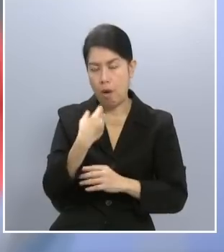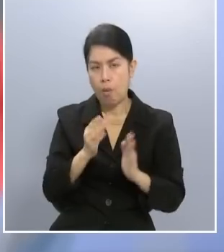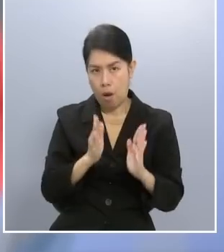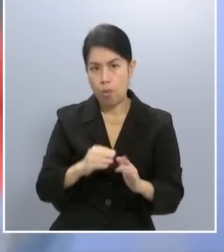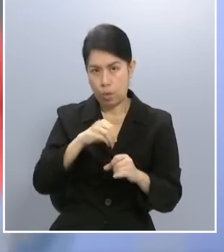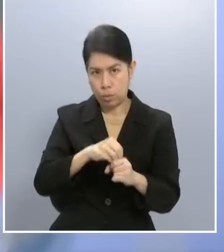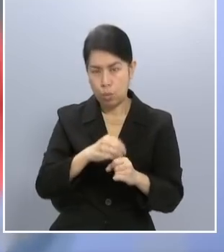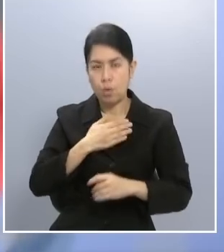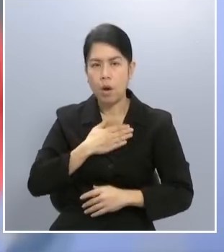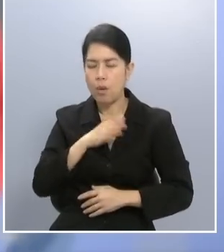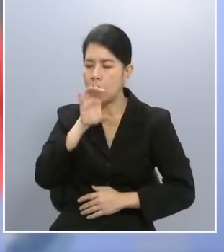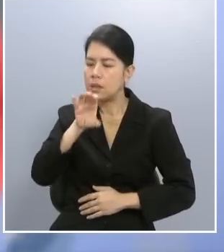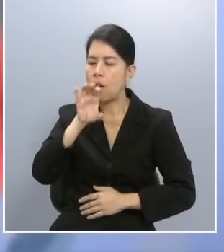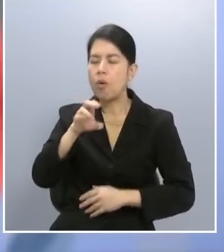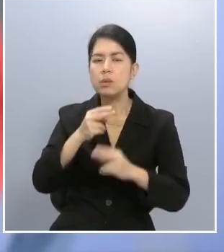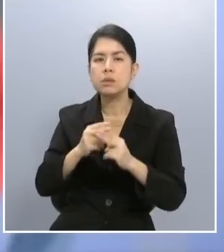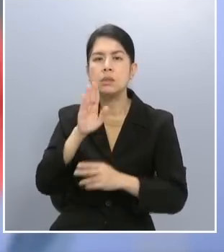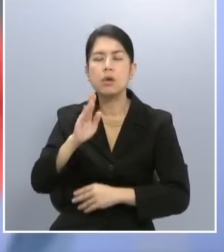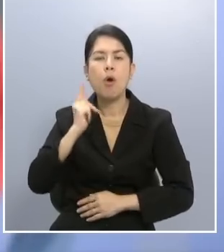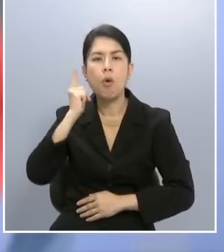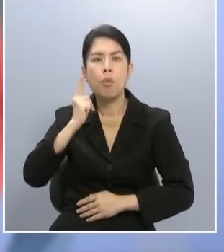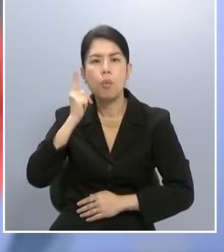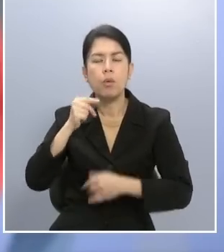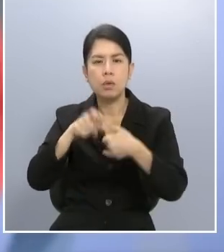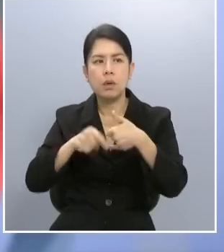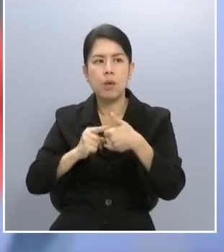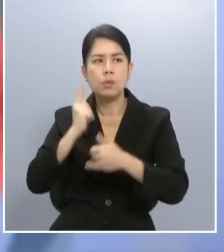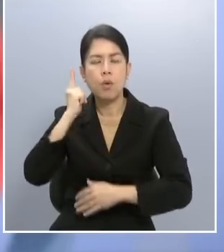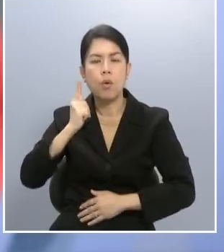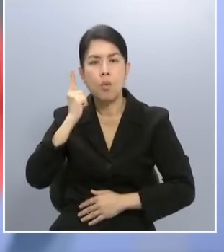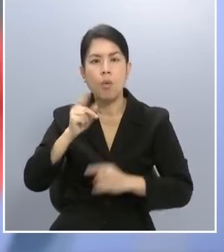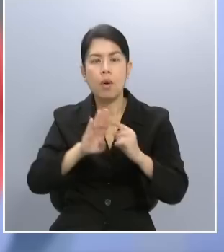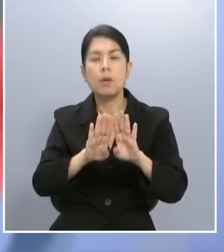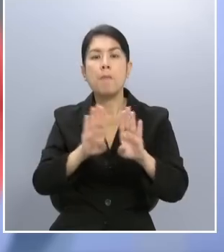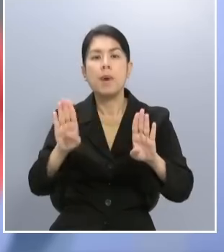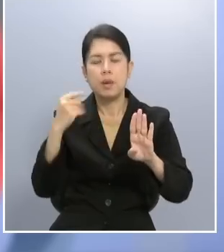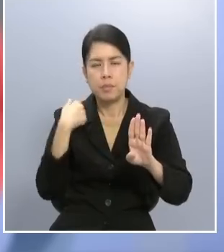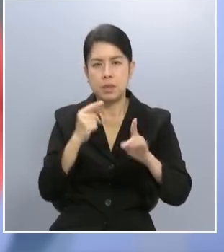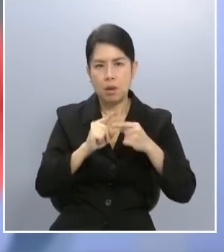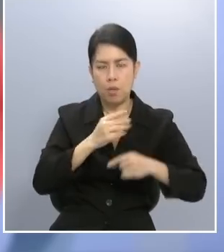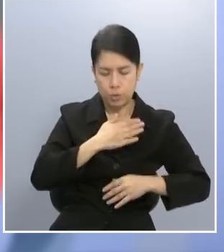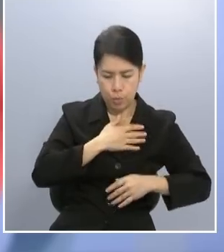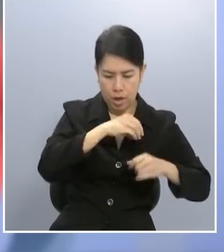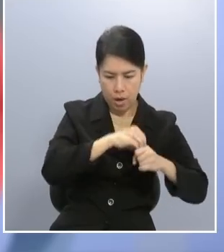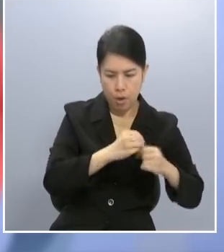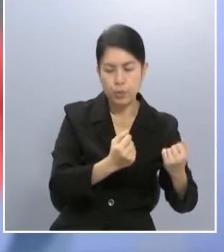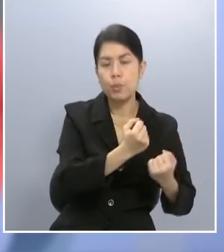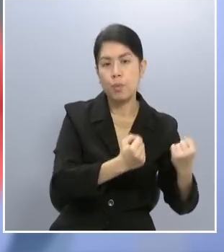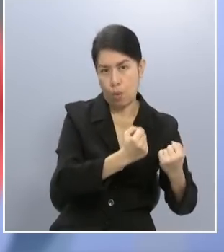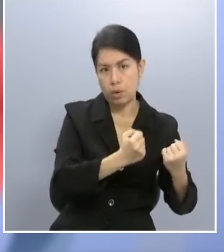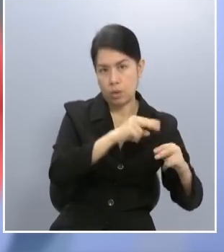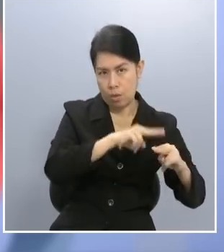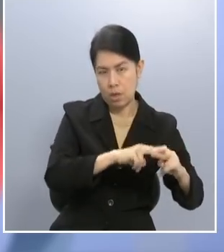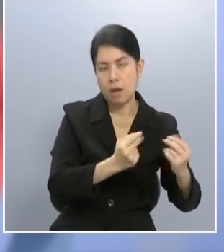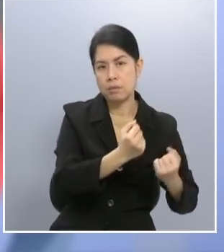เขาว่าเขายังอยู่ไหมแล้วลุงเขาก็เปิดประตูออกมาค่ะที่หนูเห็นนะคะแต่หนูไม่ได้ลงไปด้วยอยู่บนรถเพราะว่าแม่เขาไม่ให้หนูลงไปด้วยนี่คือ